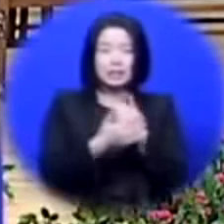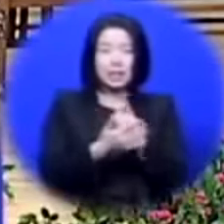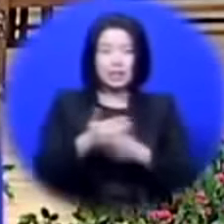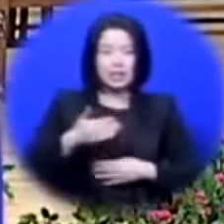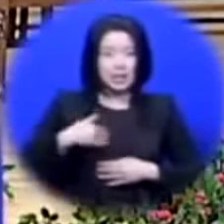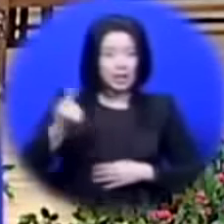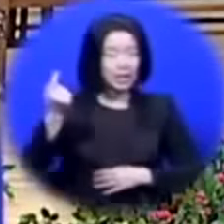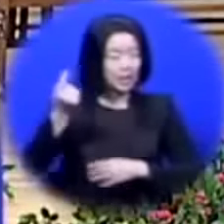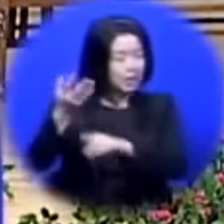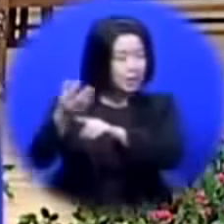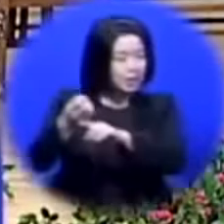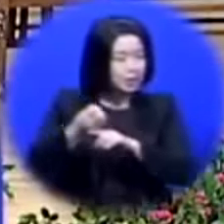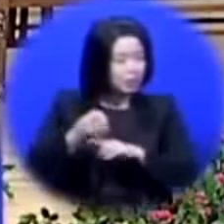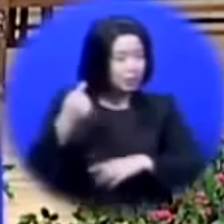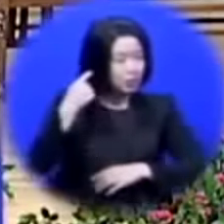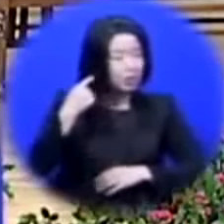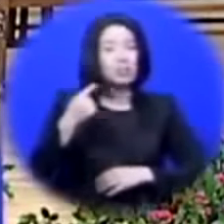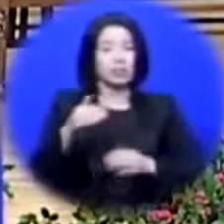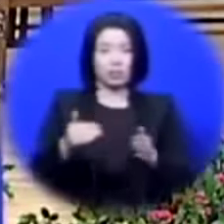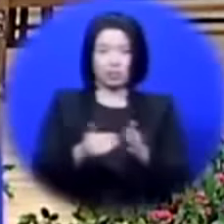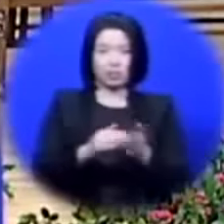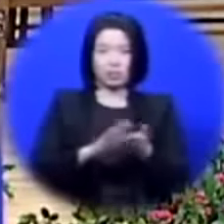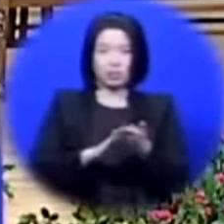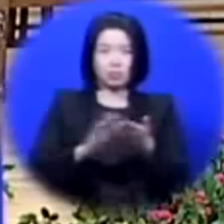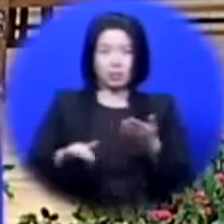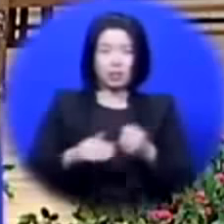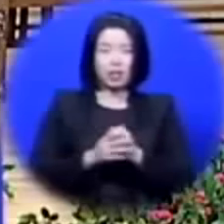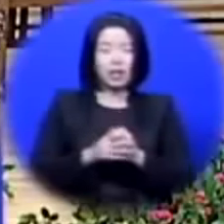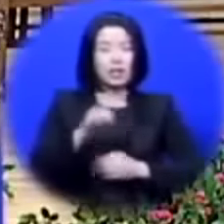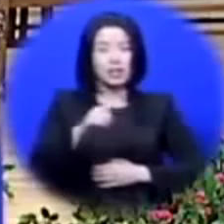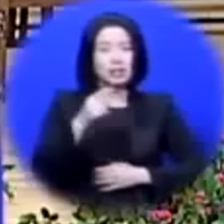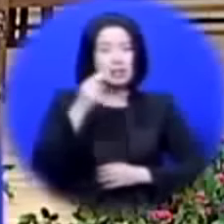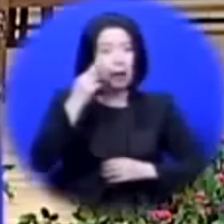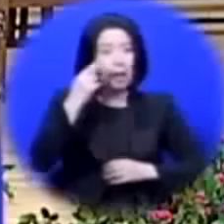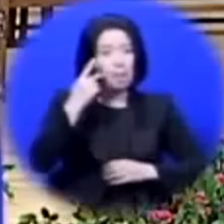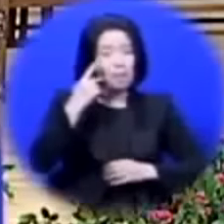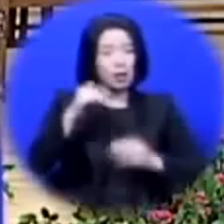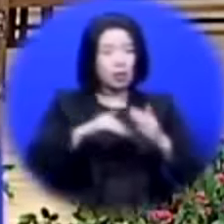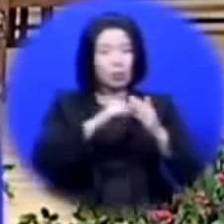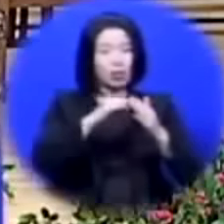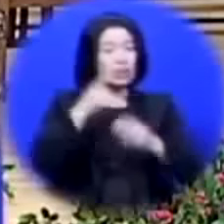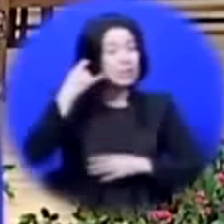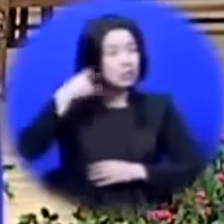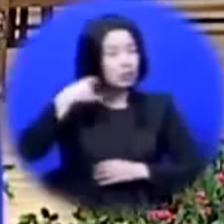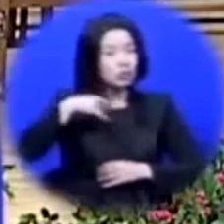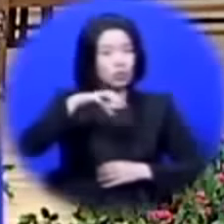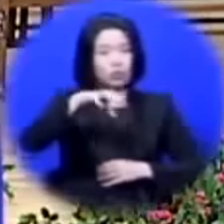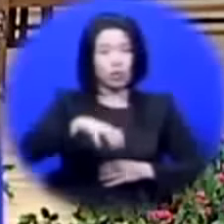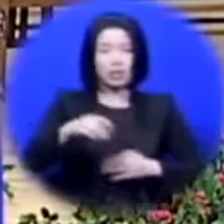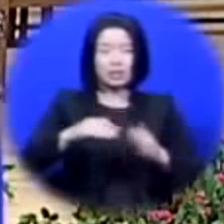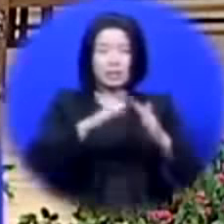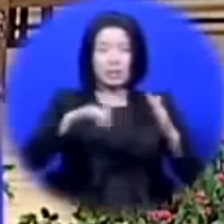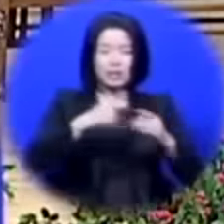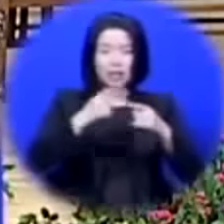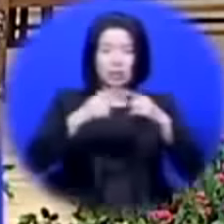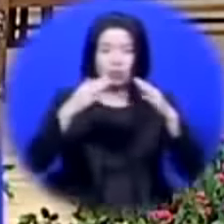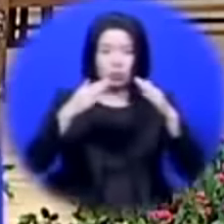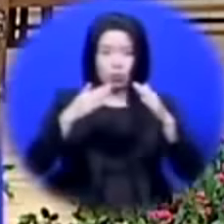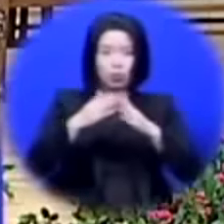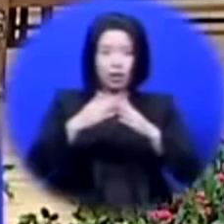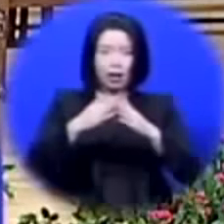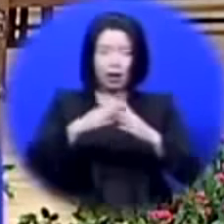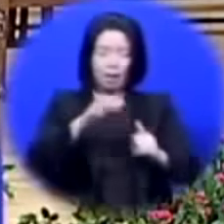전해 들었습니다 그 미국 가정교회가 중국에 있는 가정교회가 굉장한 핍박을 받는